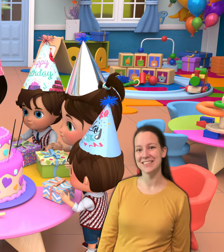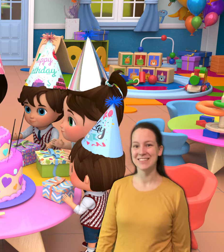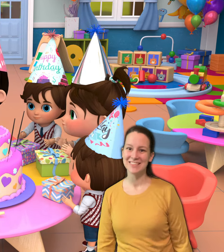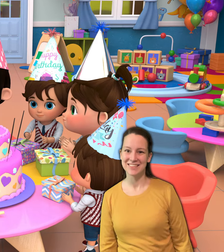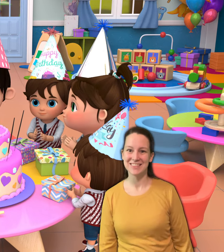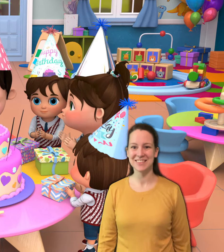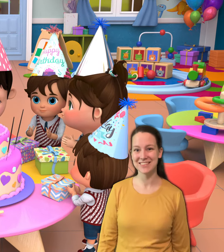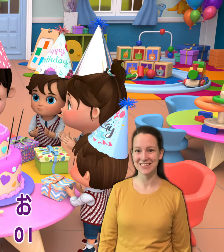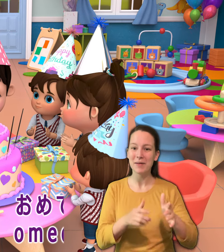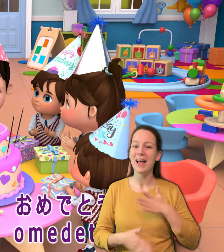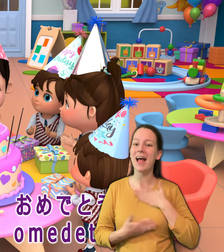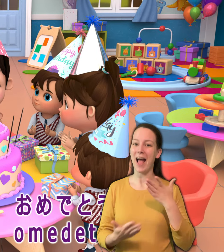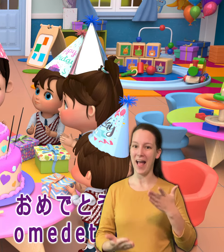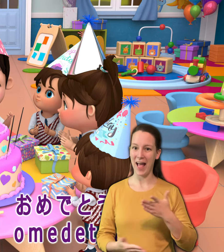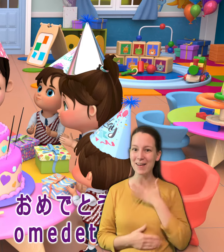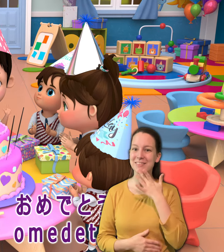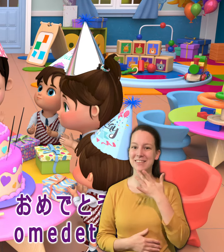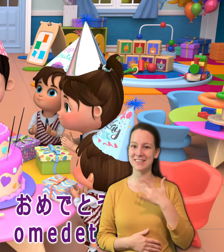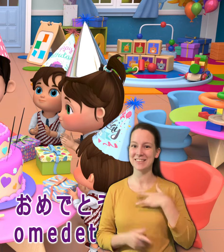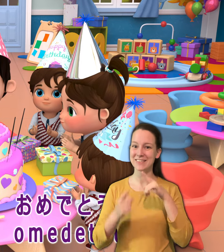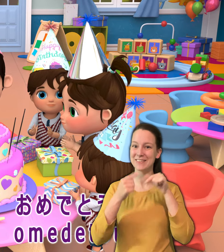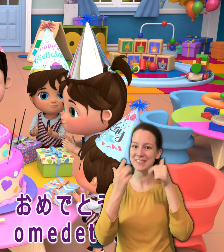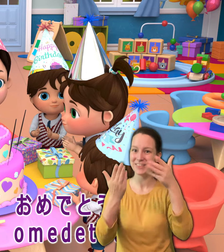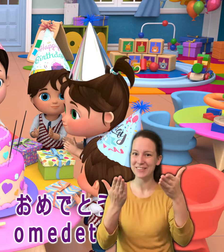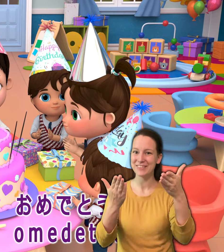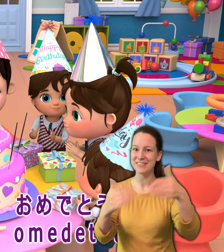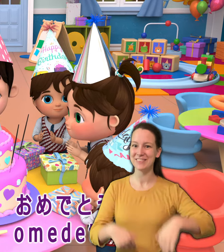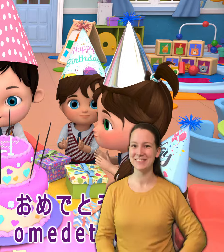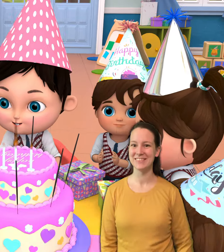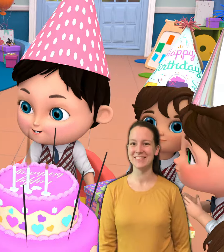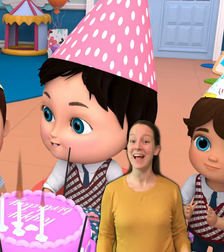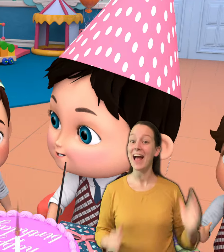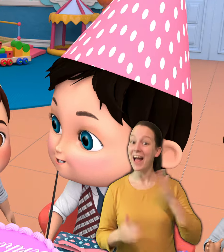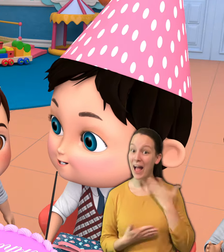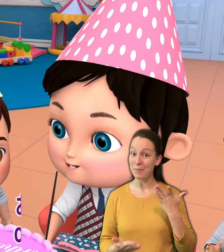ましょう誕生日おめでとう